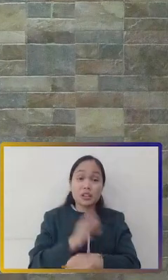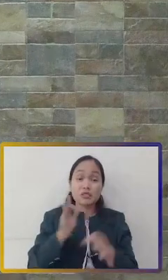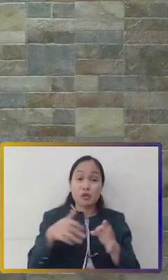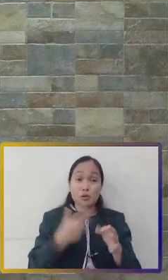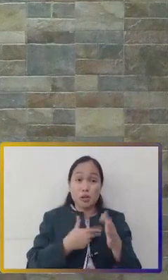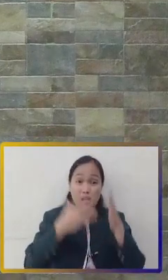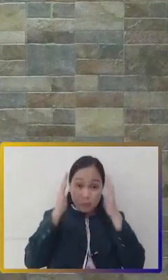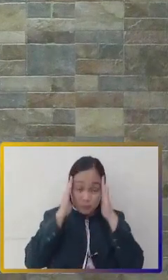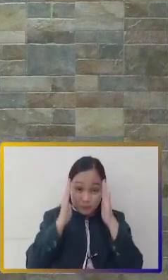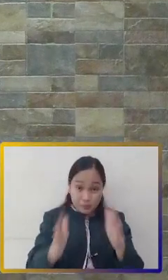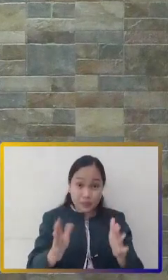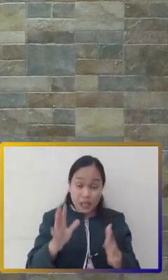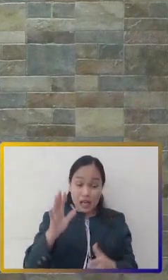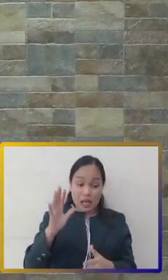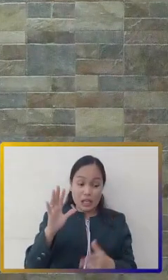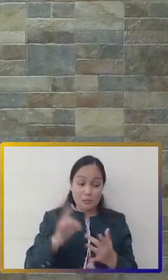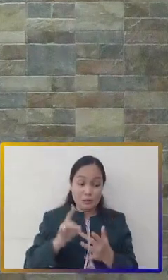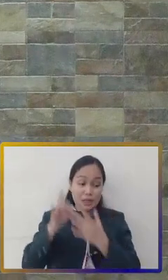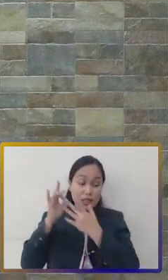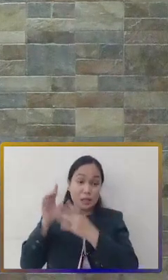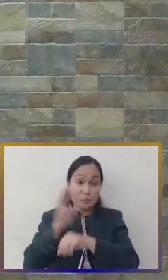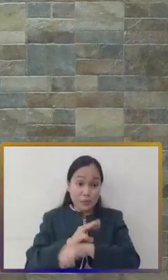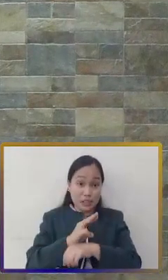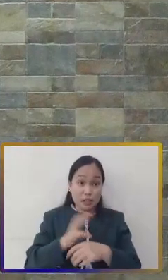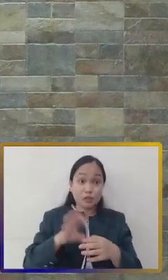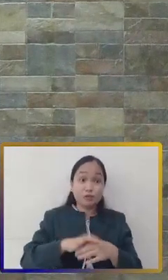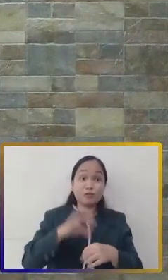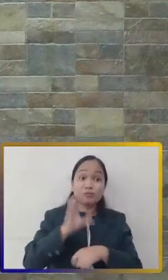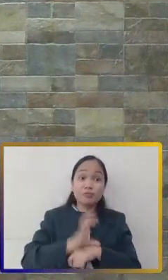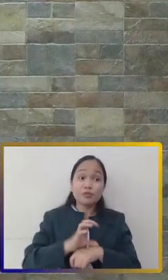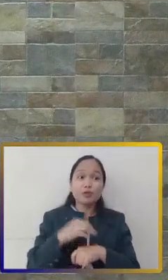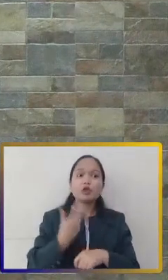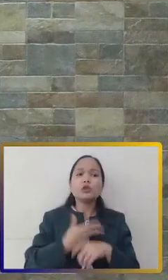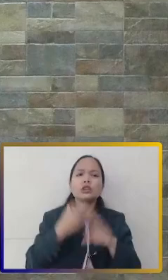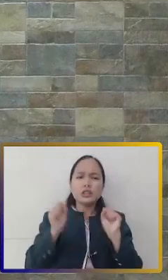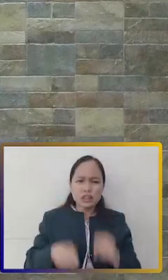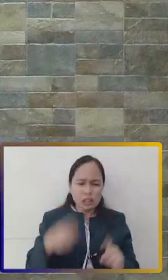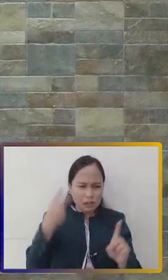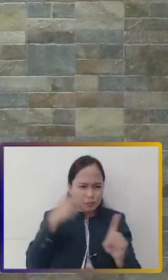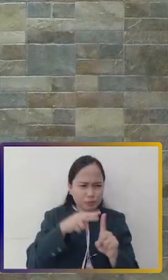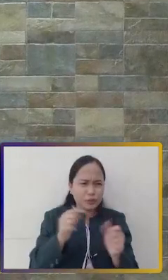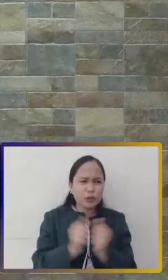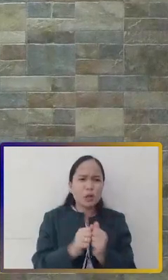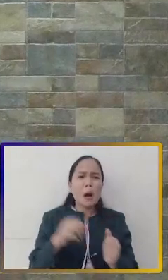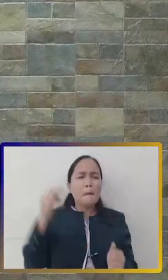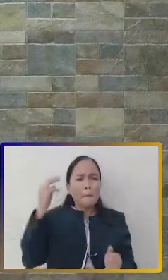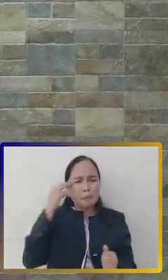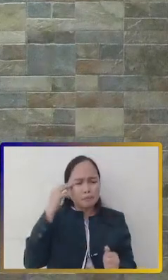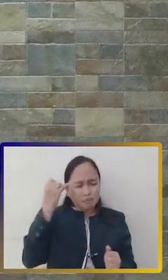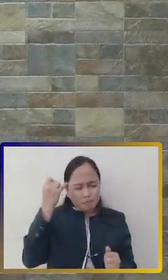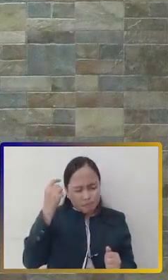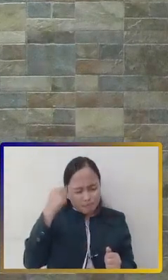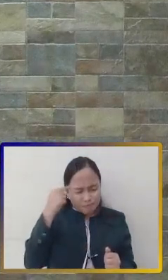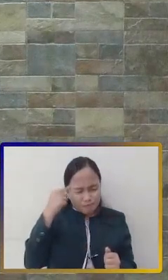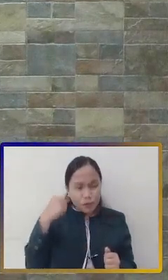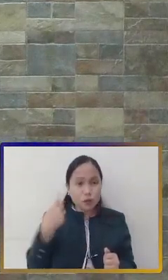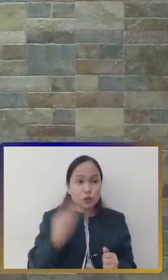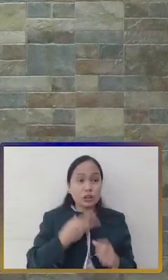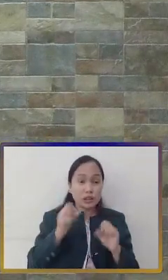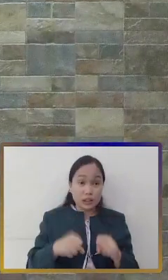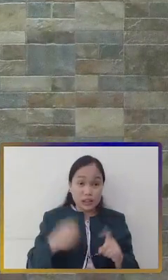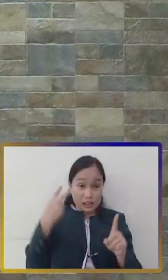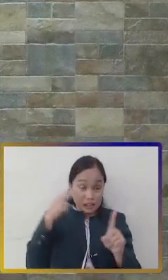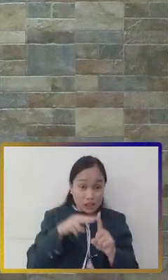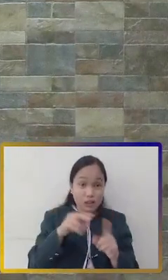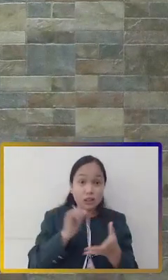to the an exceptional ministry of this church, makikita natin with our minds, intellectually, ipapakita sa atin ng